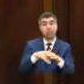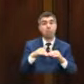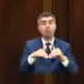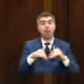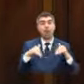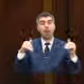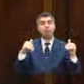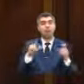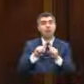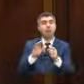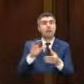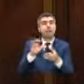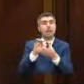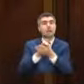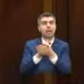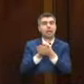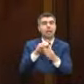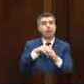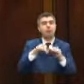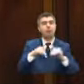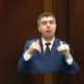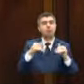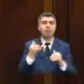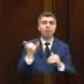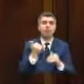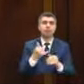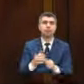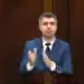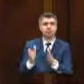للتضامن مع الشعب الفلسطيني. وشكرا. شكرا سيد الرئيس.